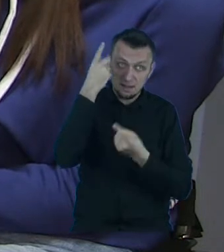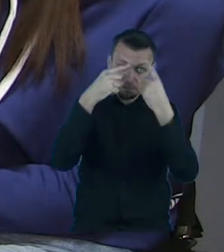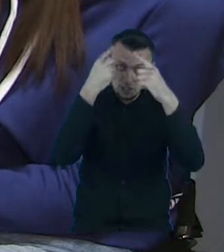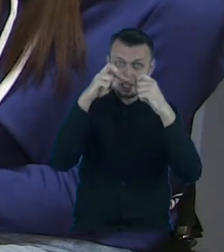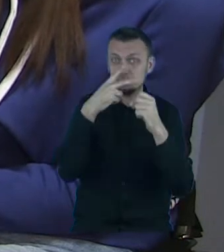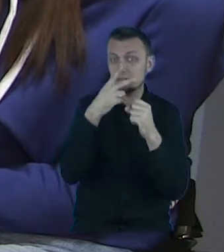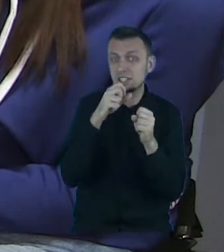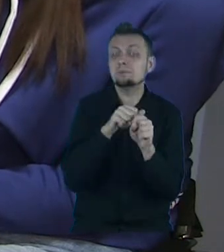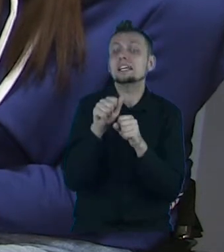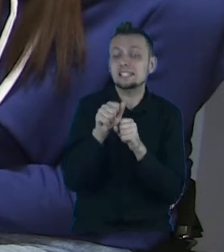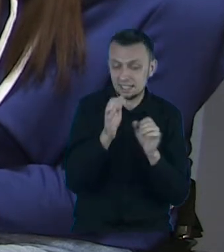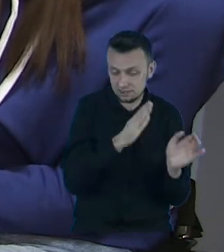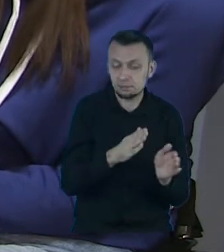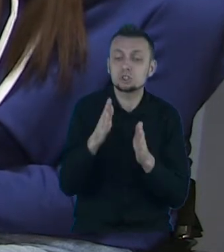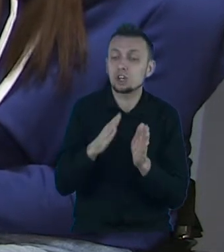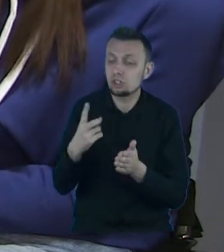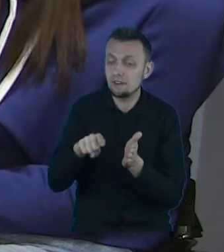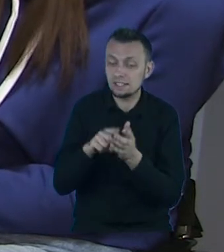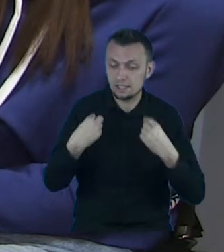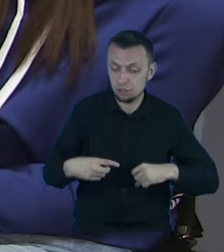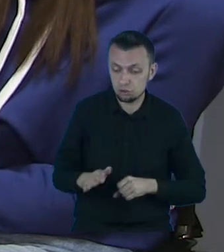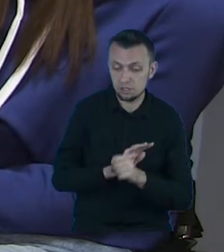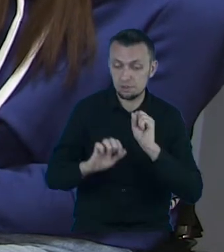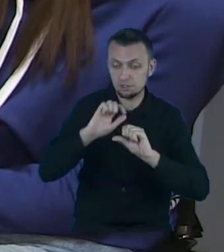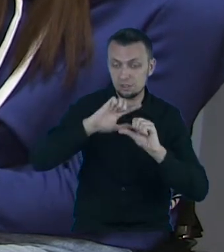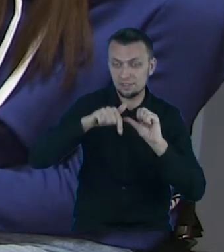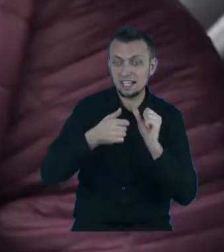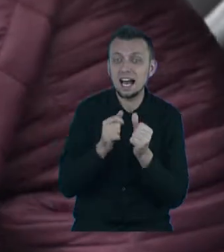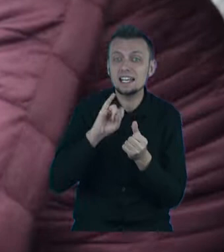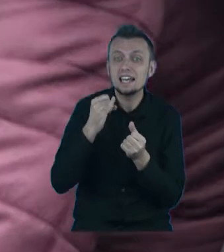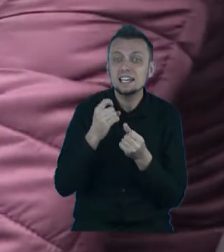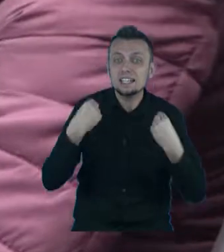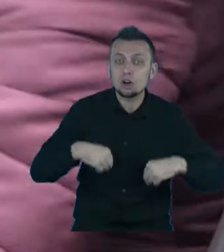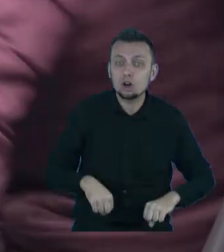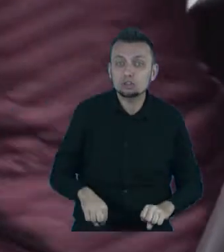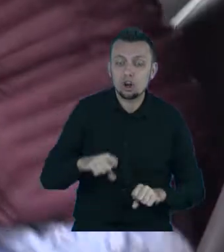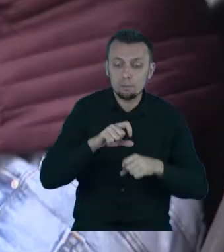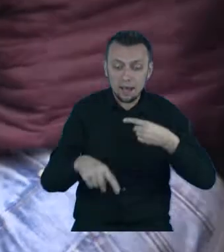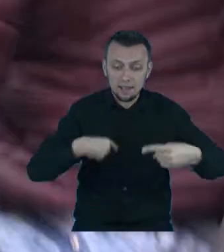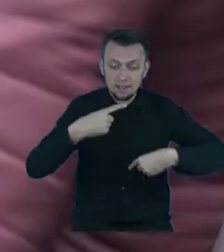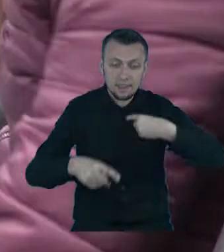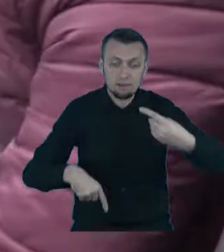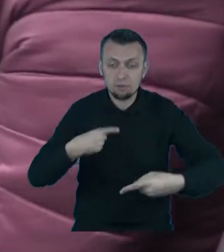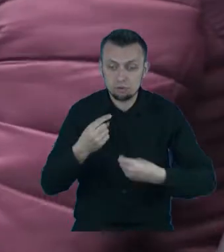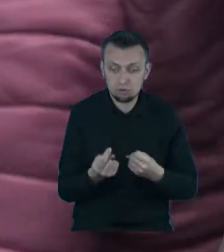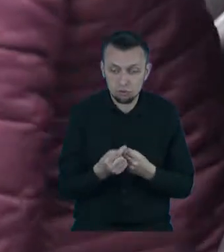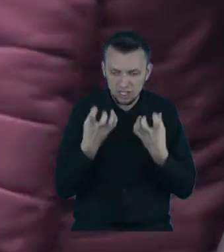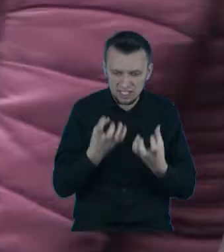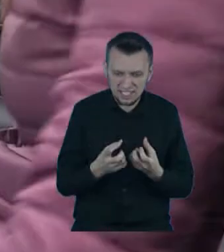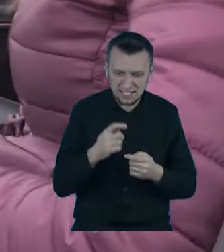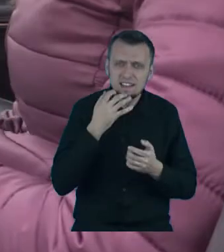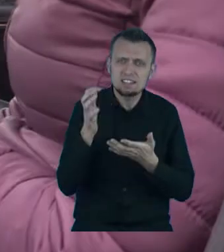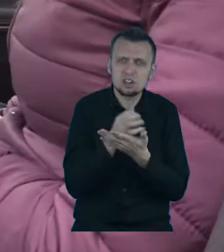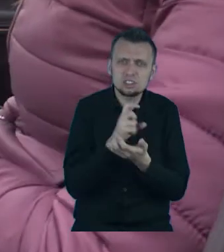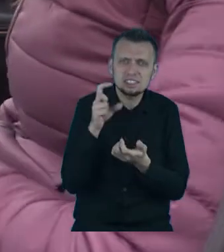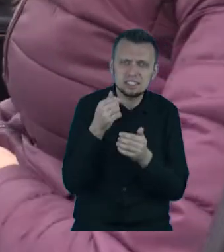tak naprawdę jest ono niewygodne dla osób na przykład proszących się na wózku. Jest po prostu, nie wiem, coś za nisko albo za wysoko, bądź za wąsko.